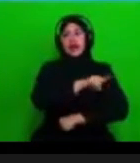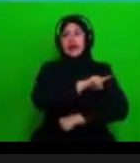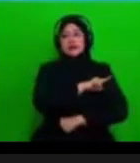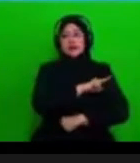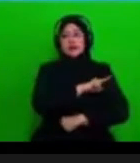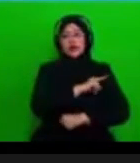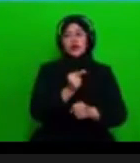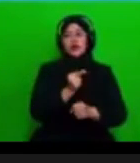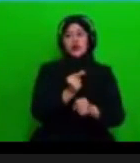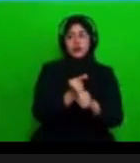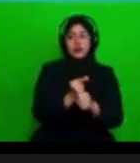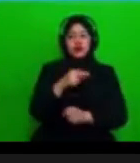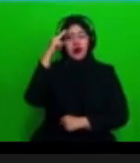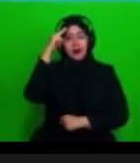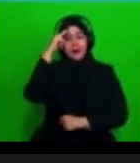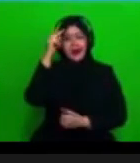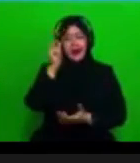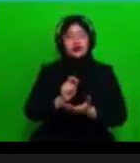sekolah.